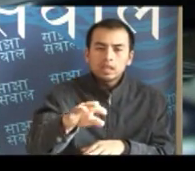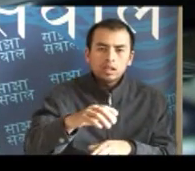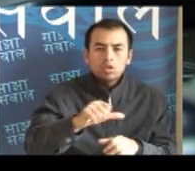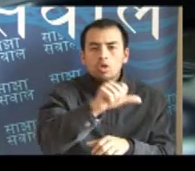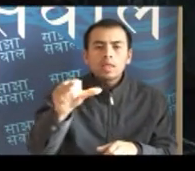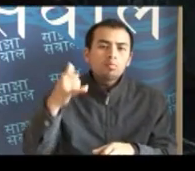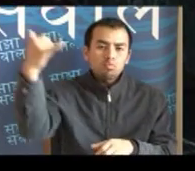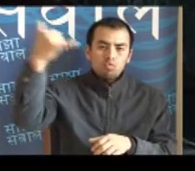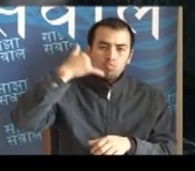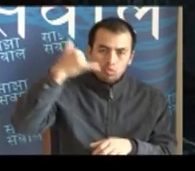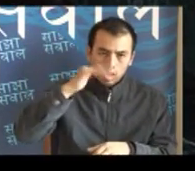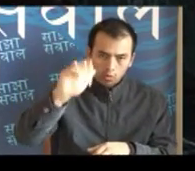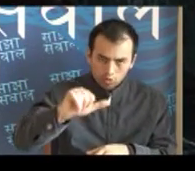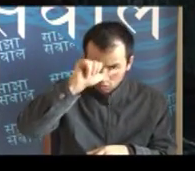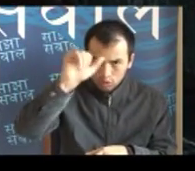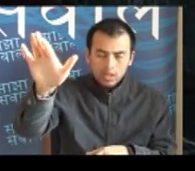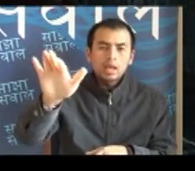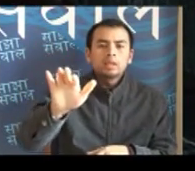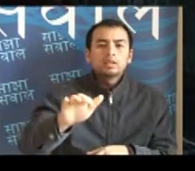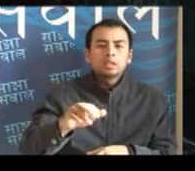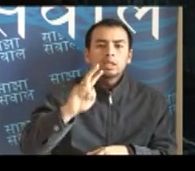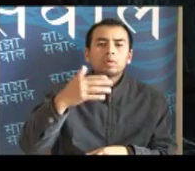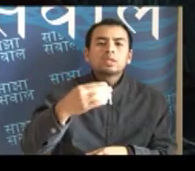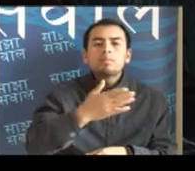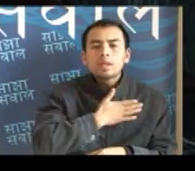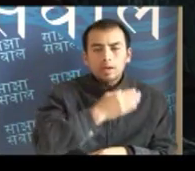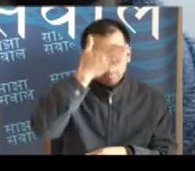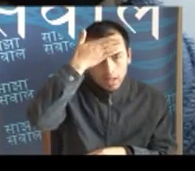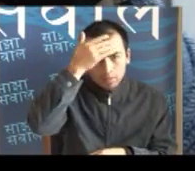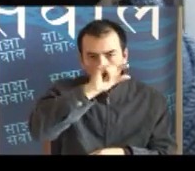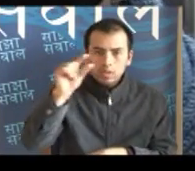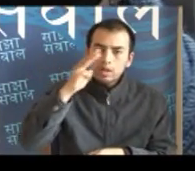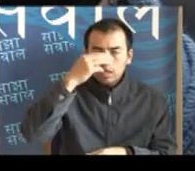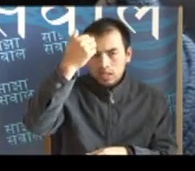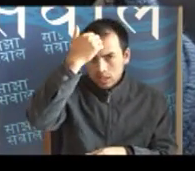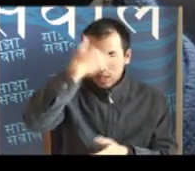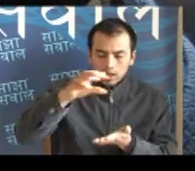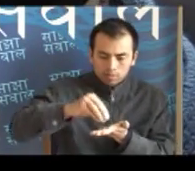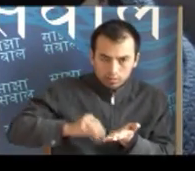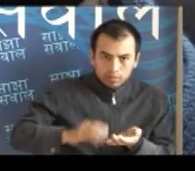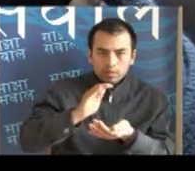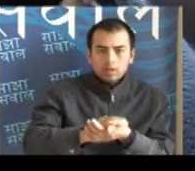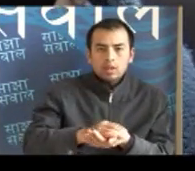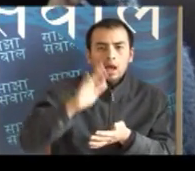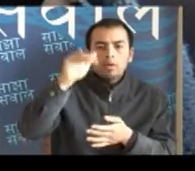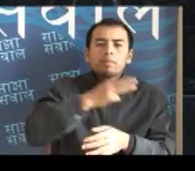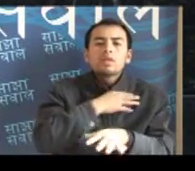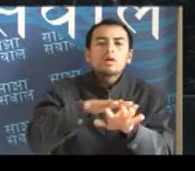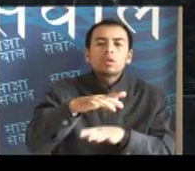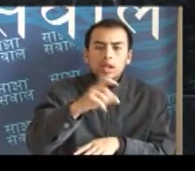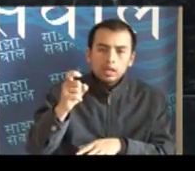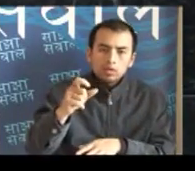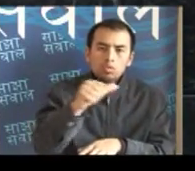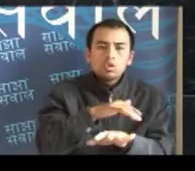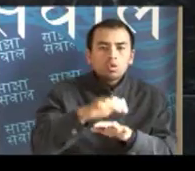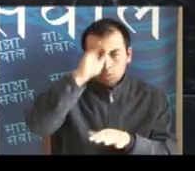पब्लिकलाई, बाहिरबाट फोनहरू आउँछ र पेसेन्टहरूको बारेमा जानकारीहरू राखेर यहाँ आउने भिजिटरहरूलाई